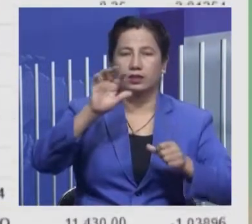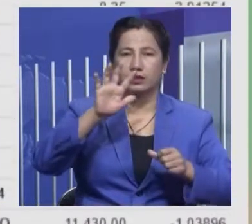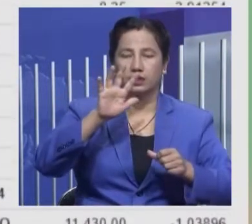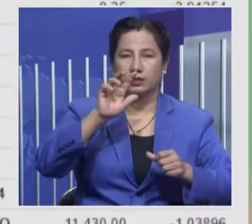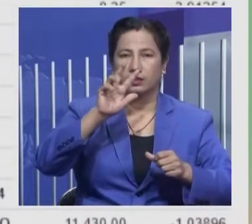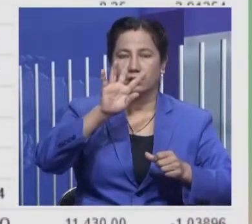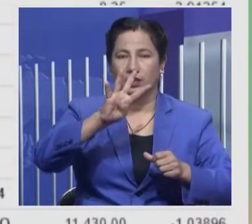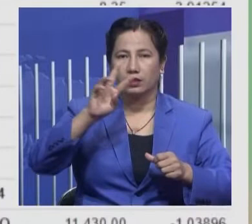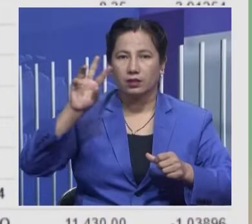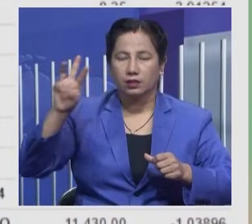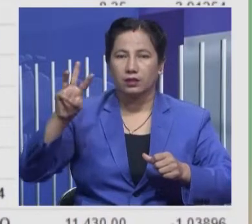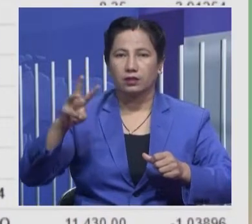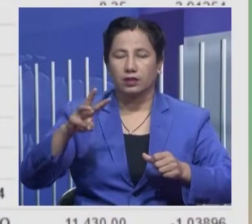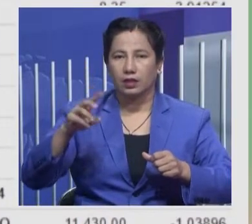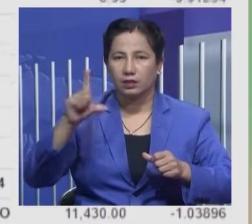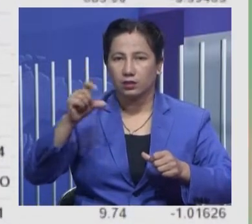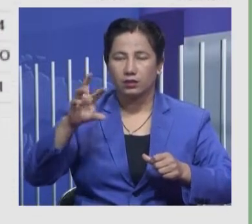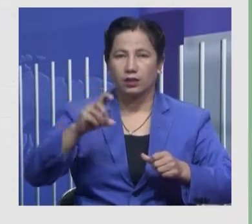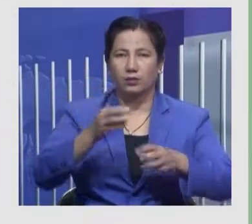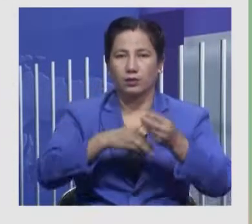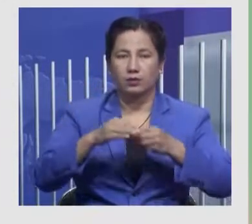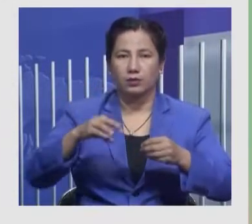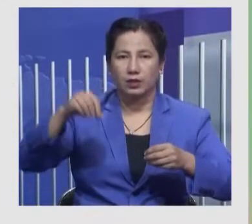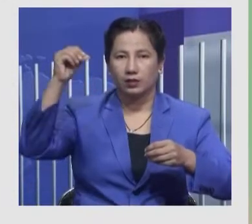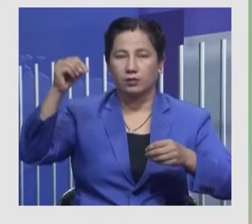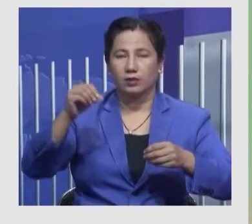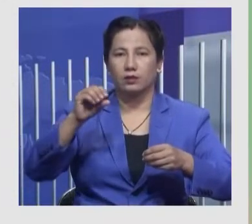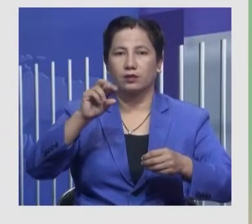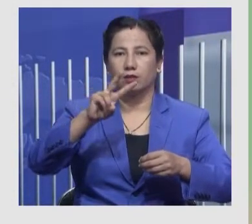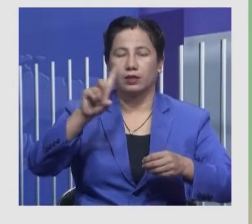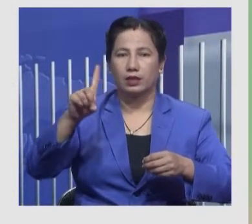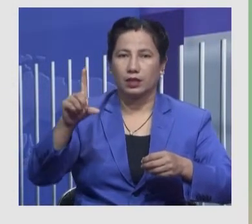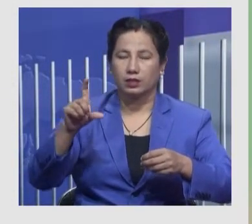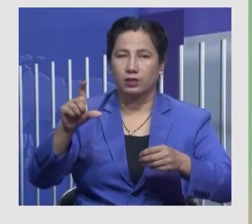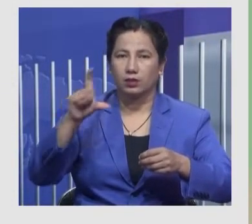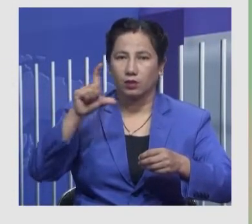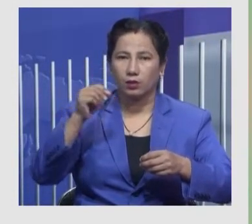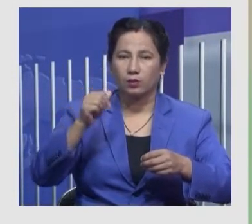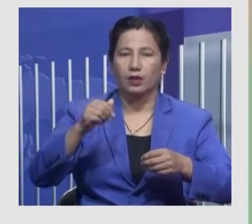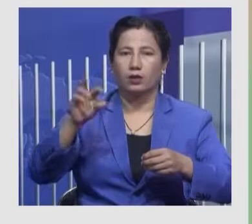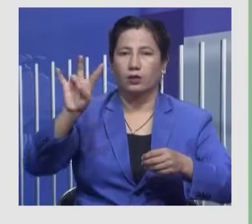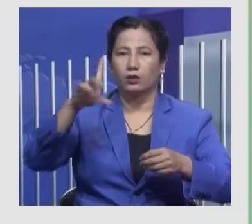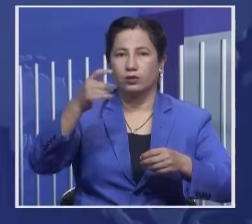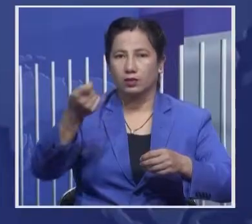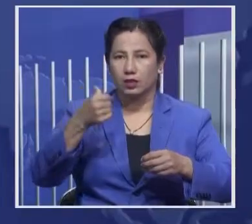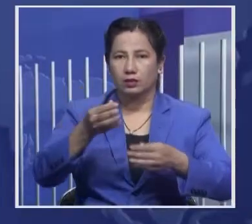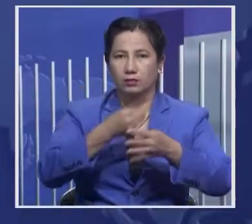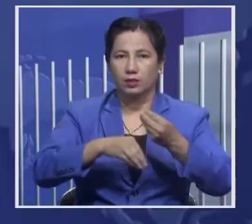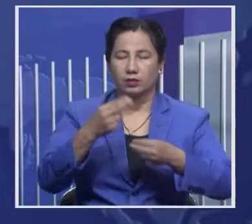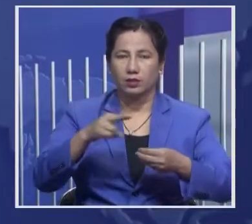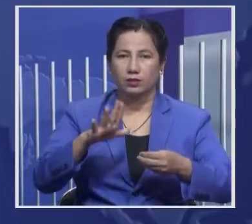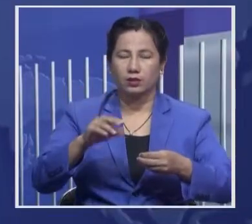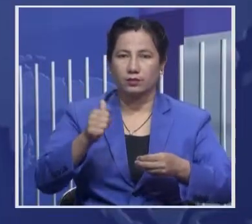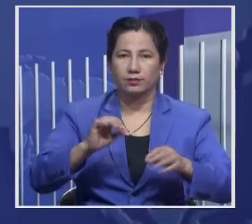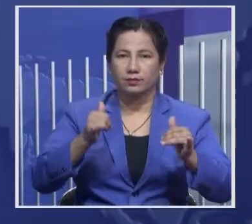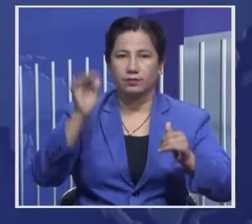2,43,29,00,000 रुपियाँमा कारोबार भएको छ। सबैभन्दा धेरै शिवम सिमेन्टको 21 करोड रुपियाँको सेयर किनबेच भएको छ। अब